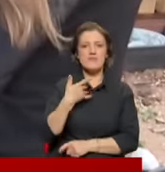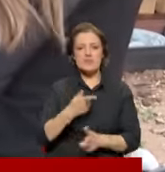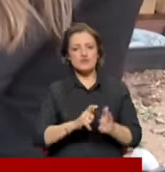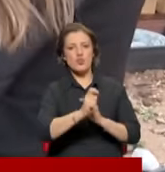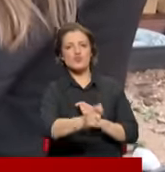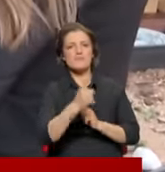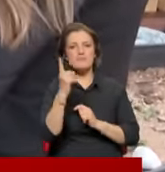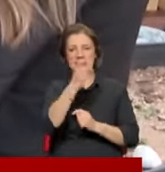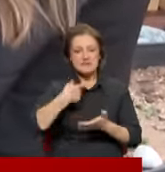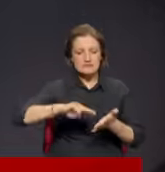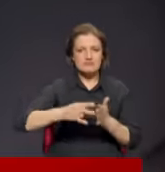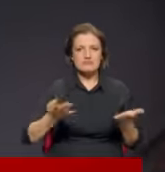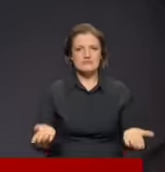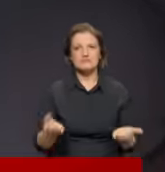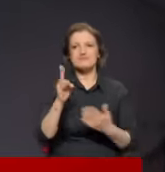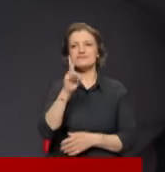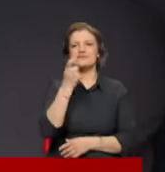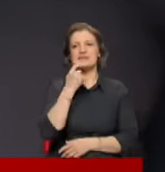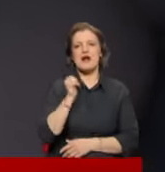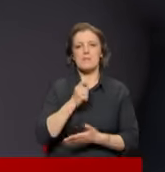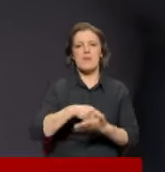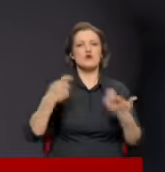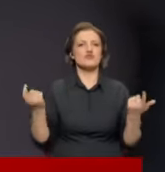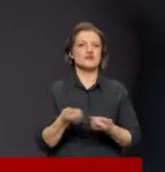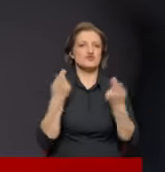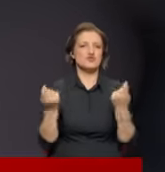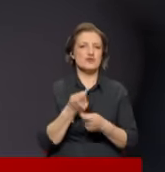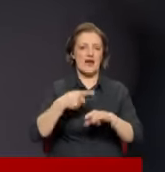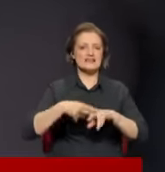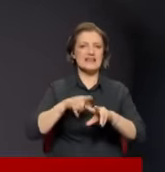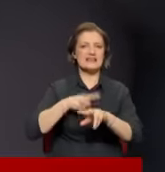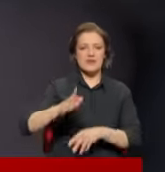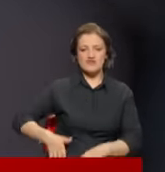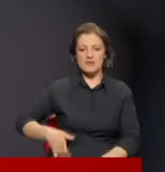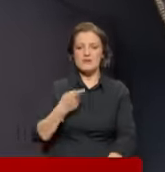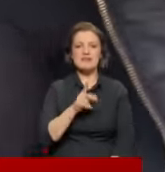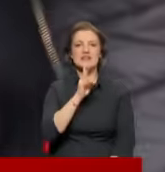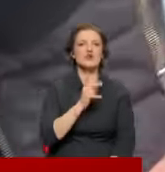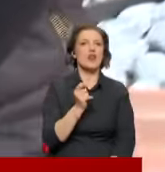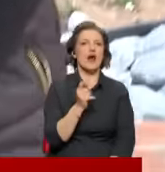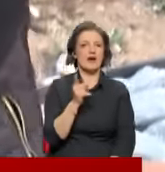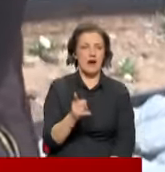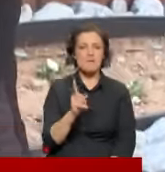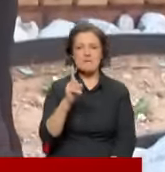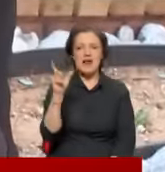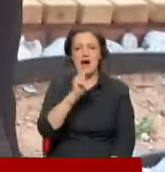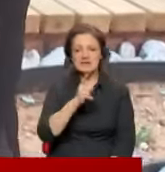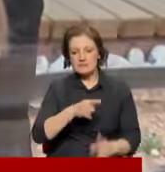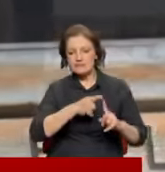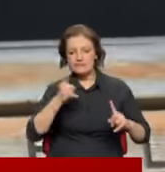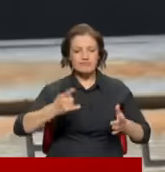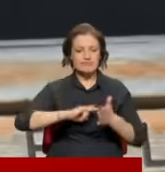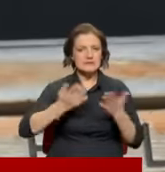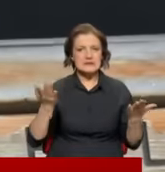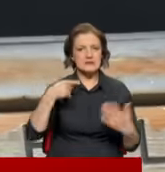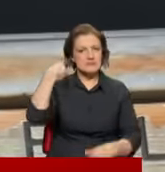parayla bir ay nasıl geçineceğim? 20 yıldır asgari ücretle çalışan Hasan Yıldırım cebindeki 1200 lirayla ayı nasıl çıkaracağını kara